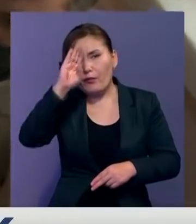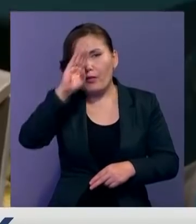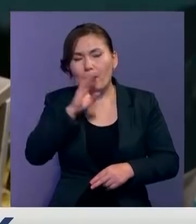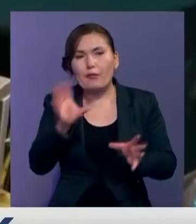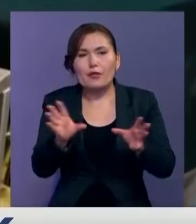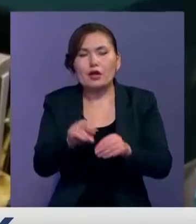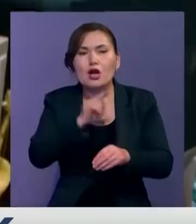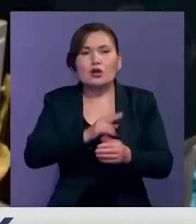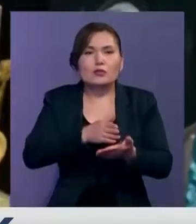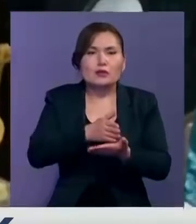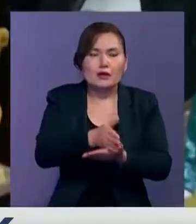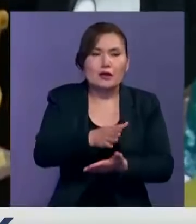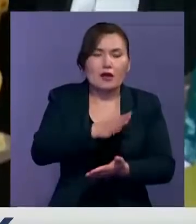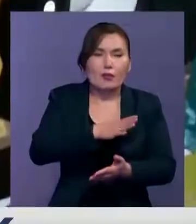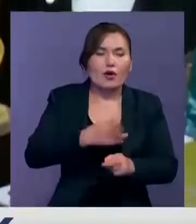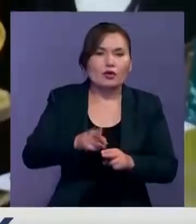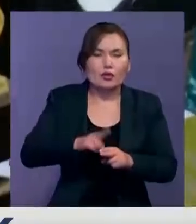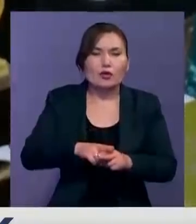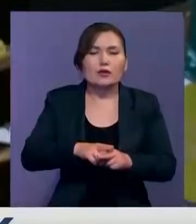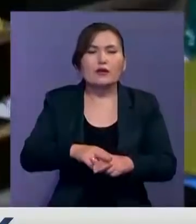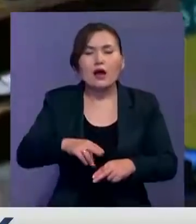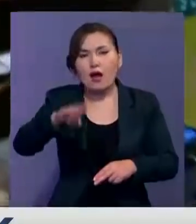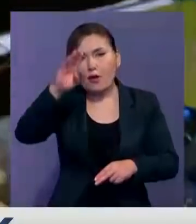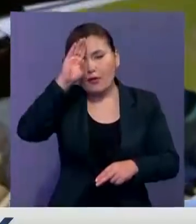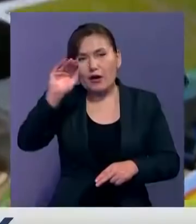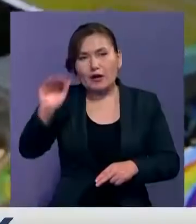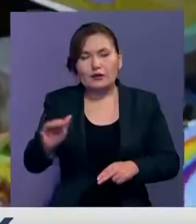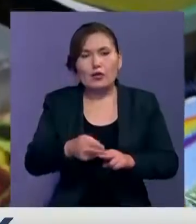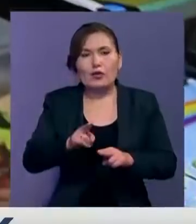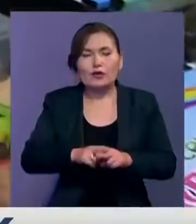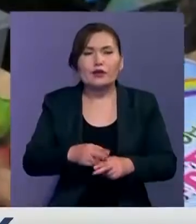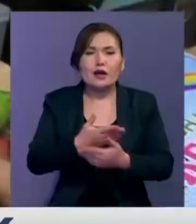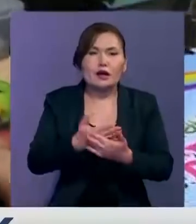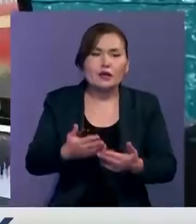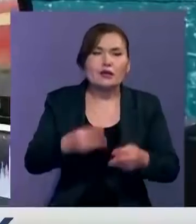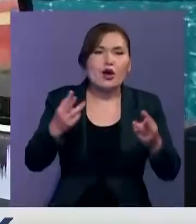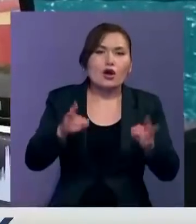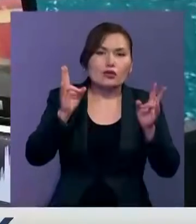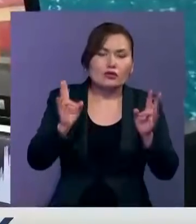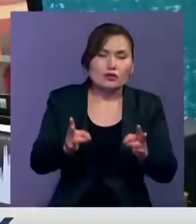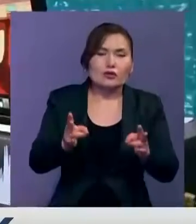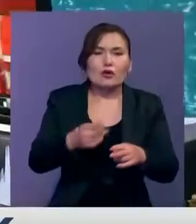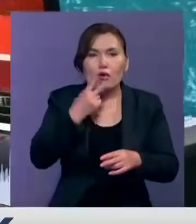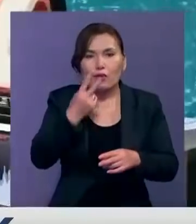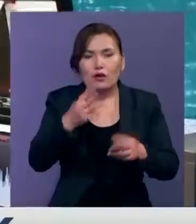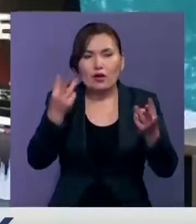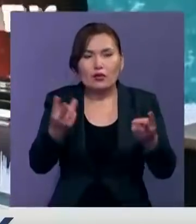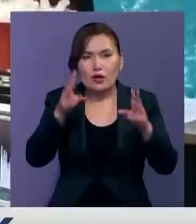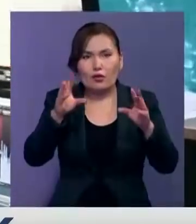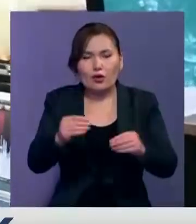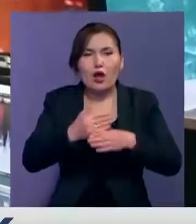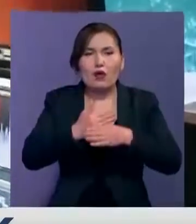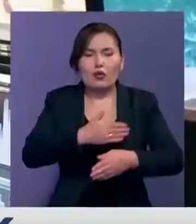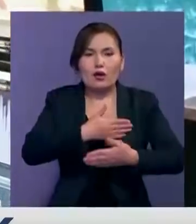әкесі оның әлі де жас екендігін айтып үйіне қайтарады. Қайтар жолда Бебеу түрлі оқиғаларға тап болған адамдарға көмектеседі. Осы арқылы біз өрт